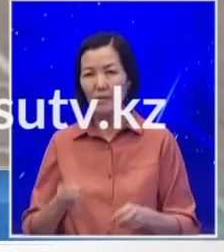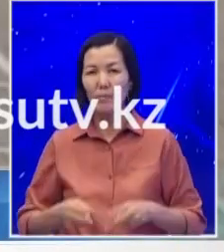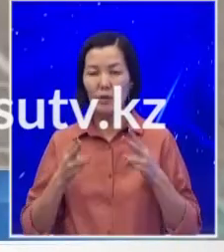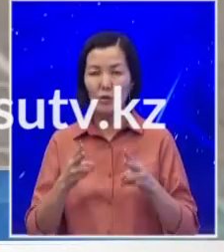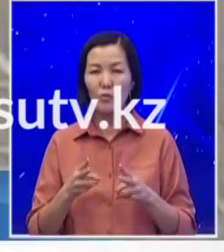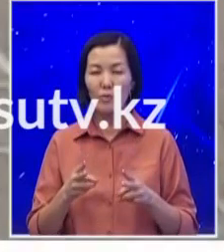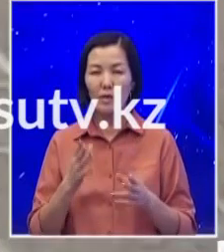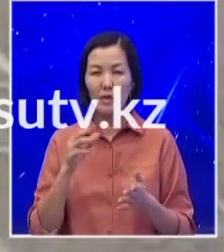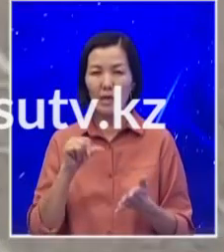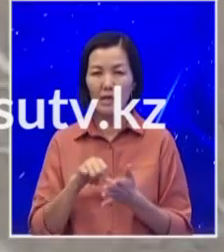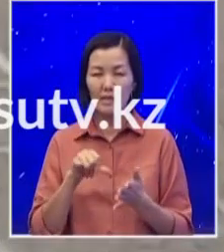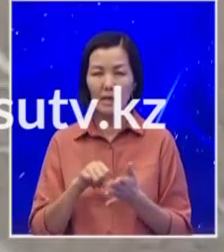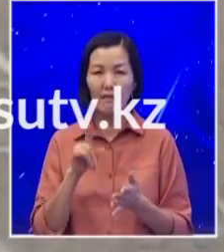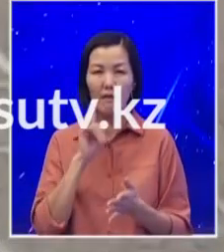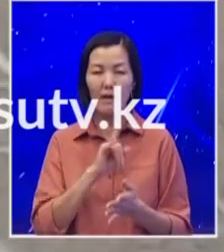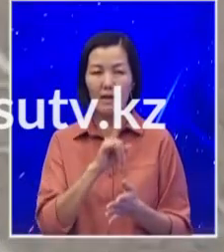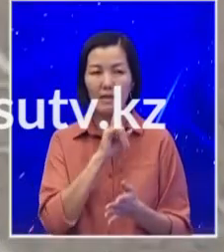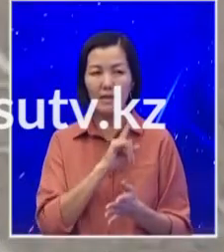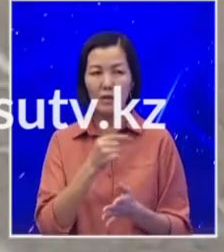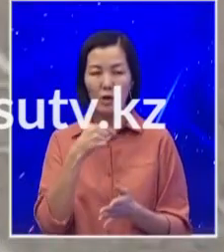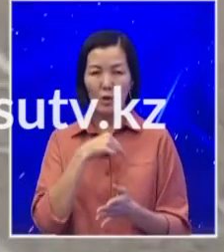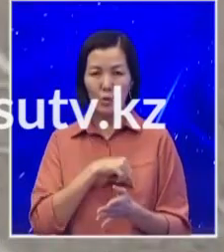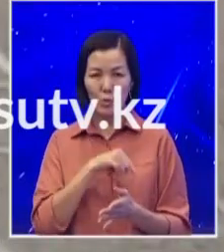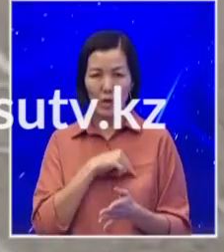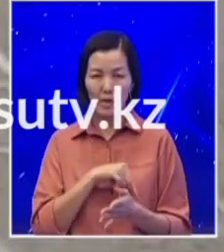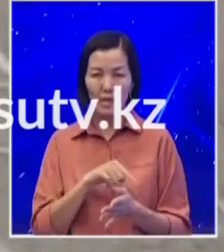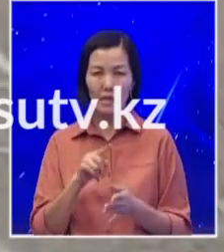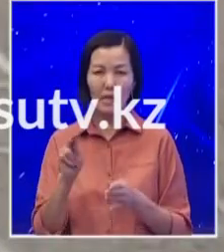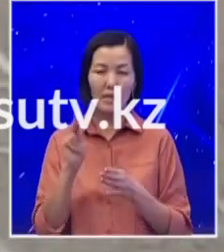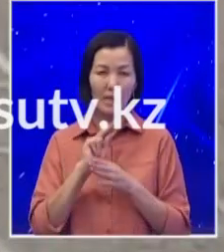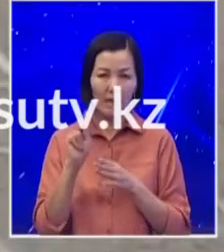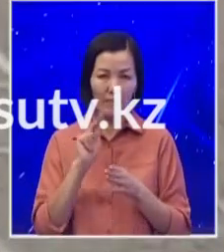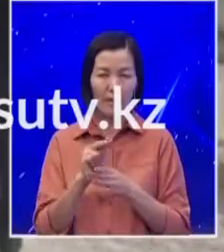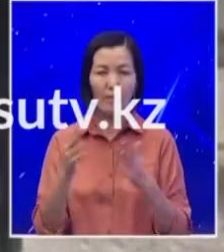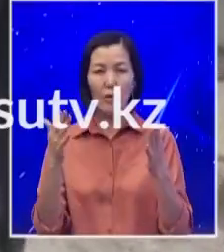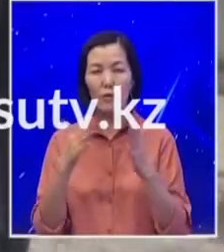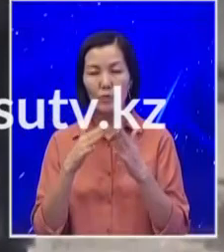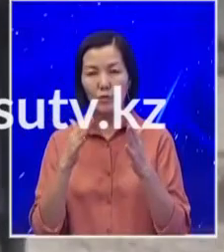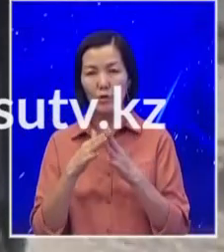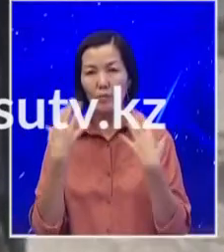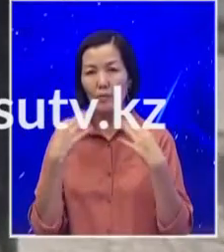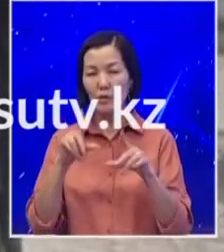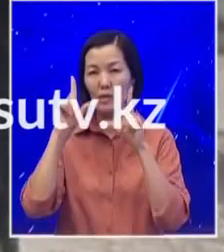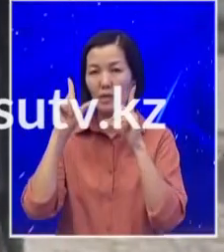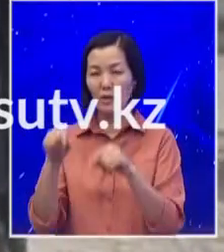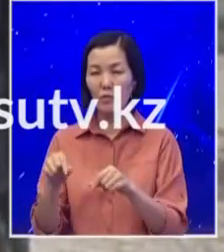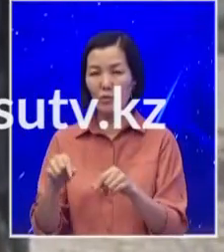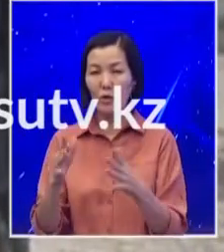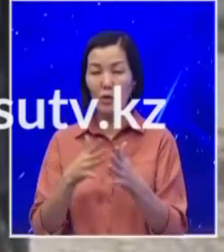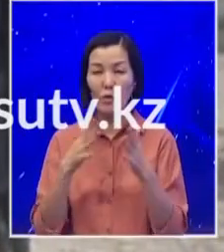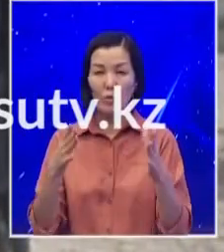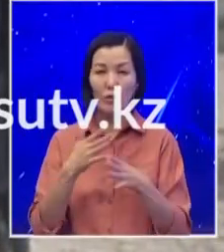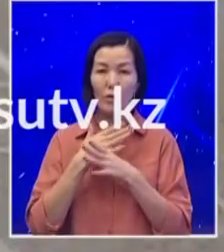жағдайға барып түсіп отырған әйелдерді рухани тұрғыда тәрбиелеп, оларды үйге сол бостандық тәуелсіздігімізге